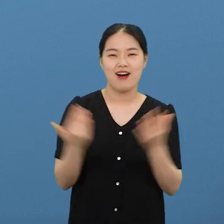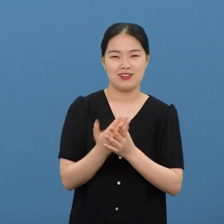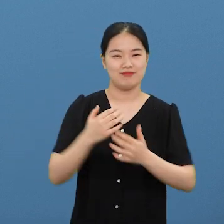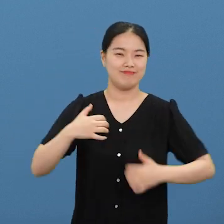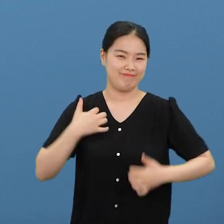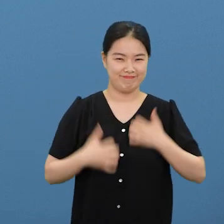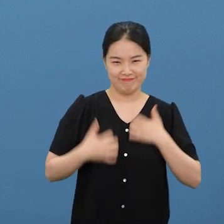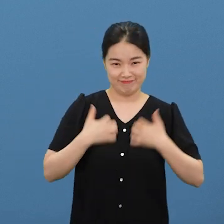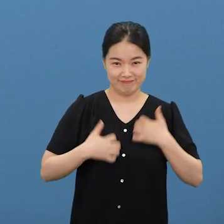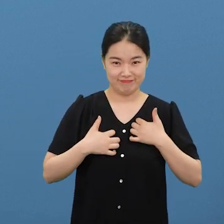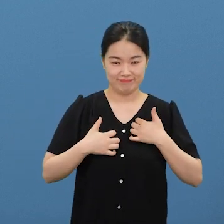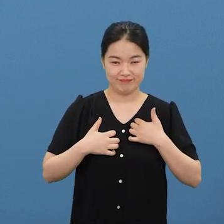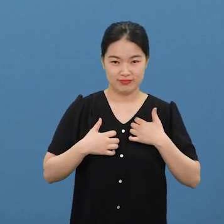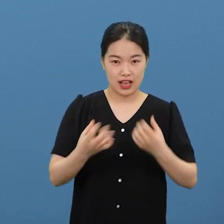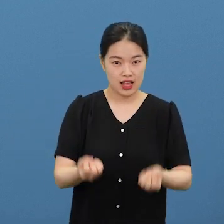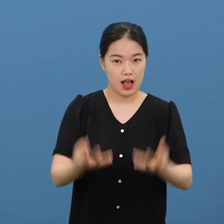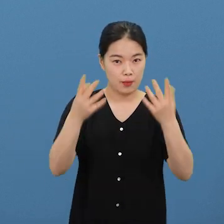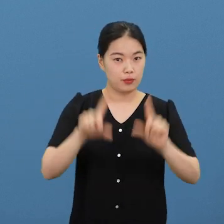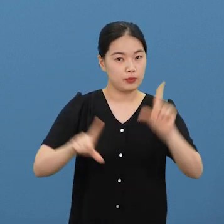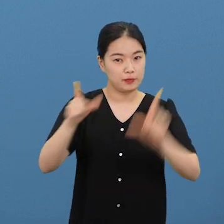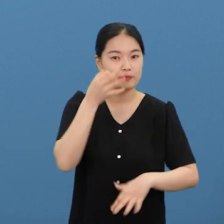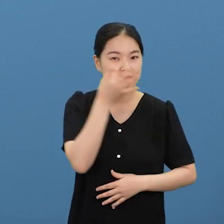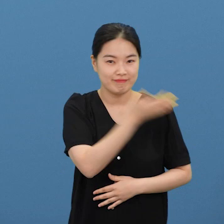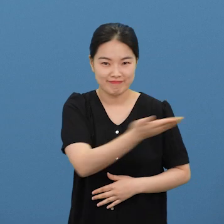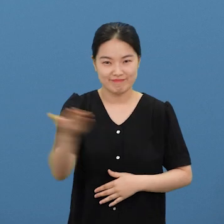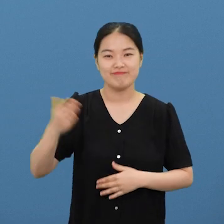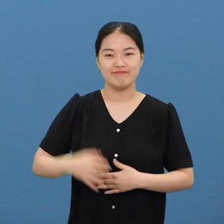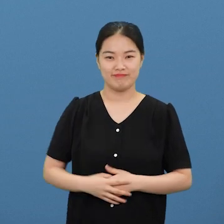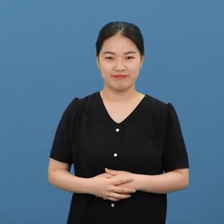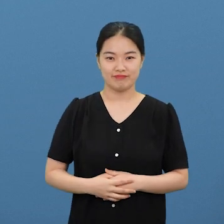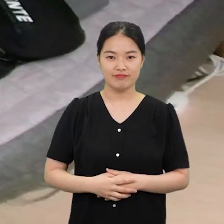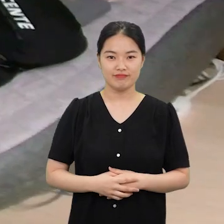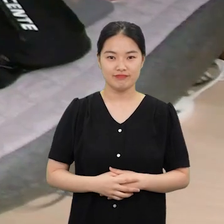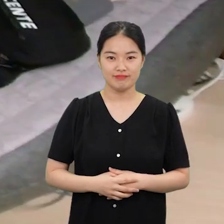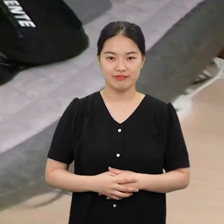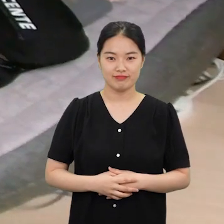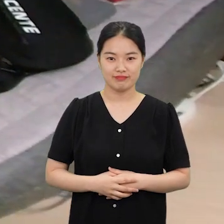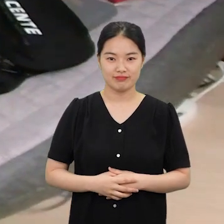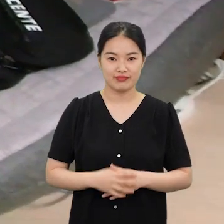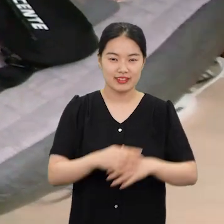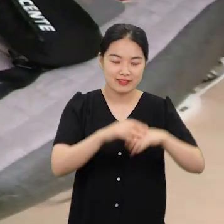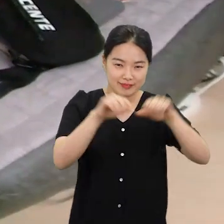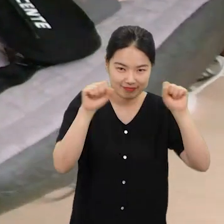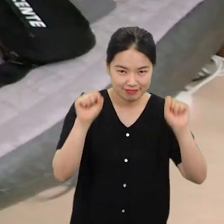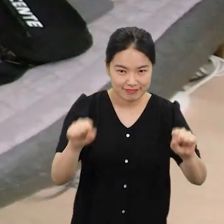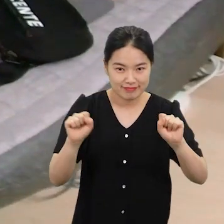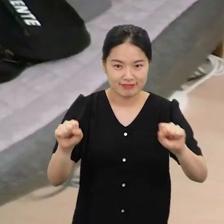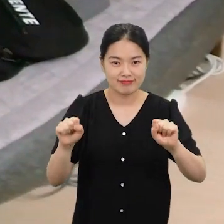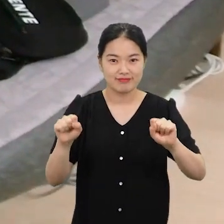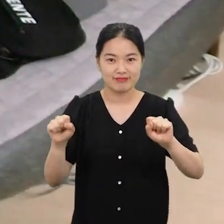있었던 그 현장 속으로 지금 함께하겠습니다. 안녕하세요.